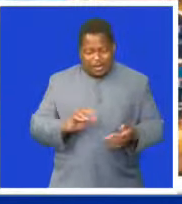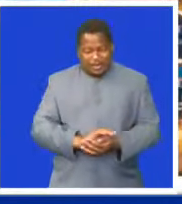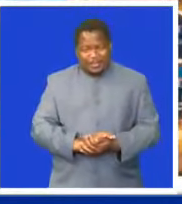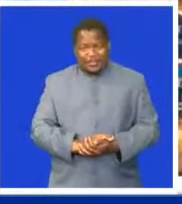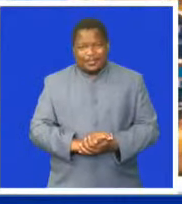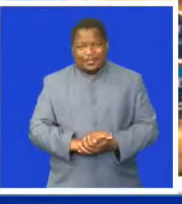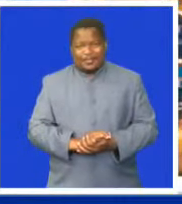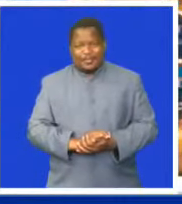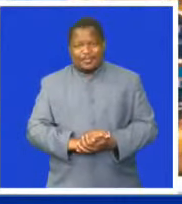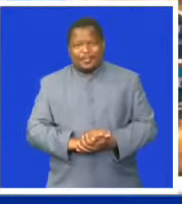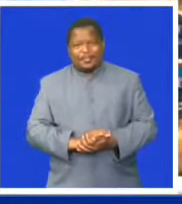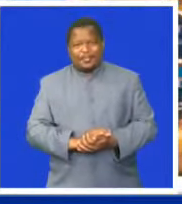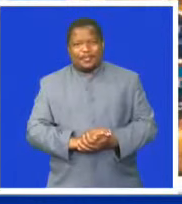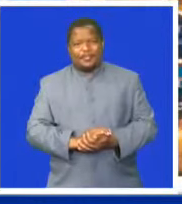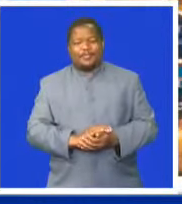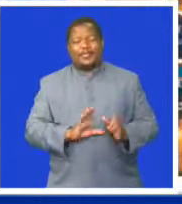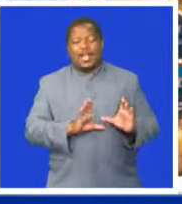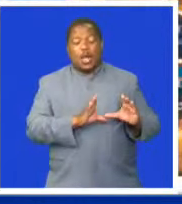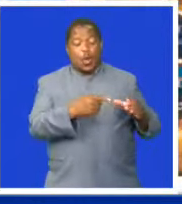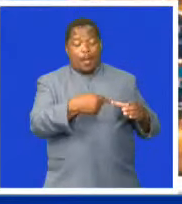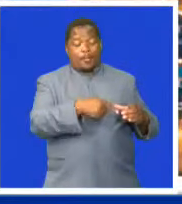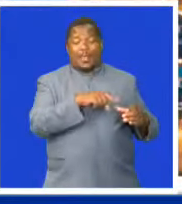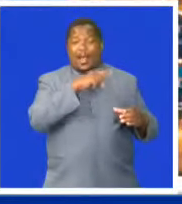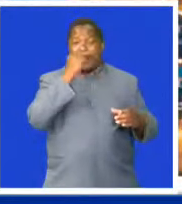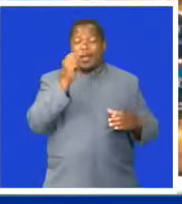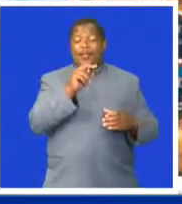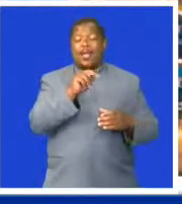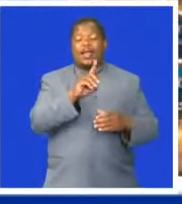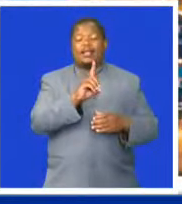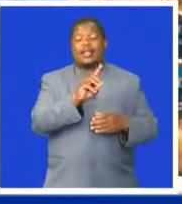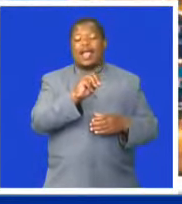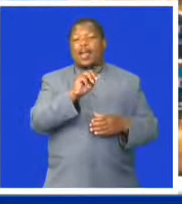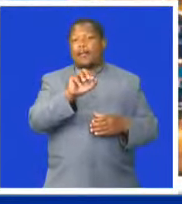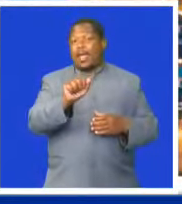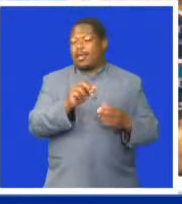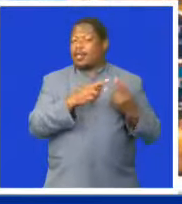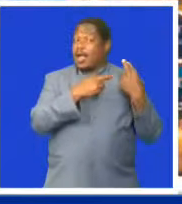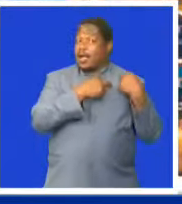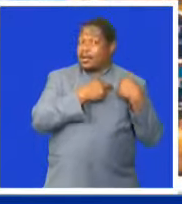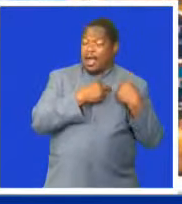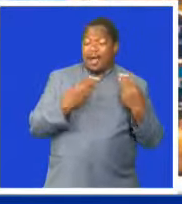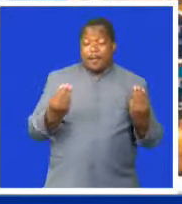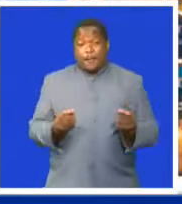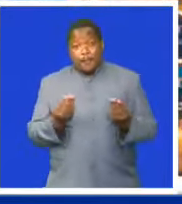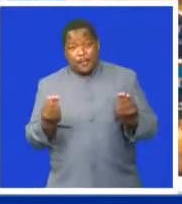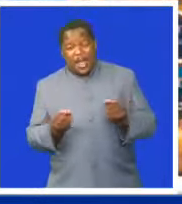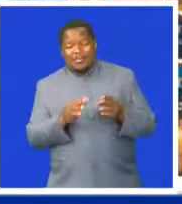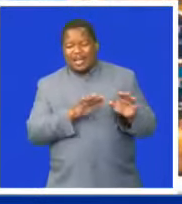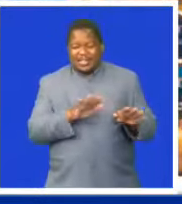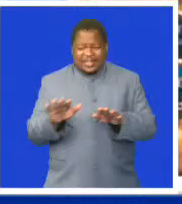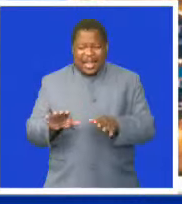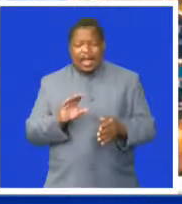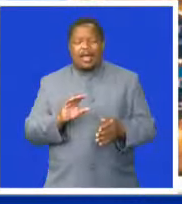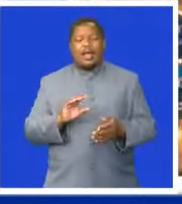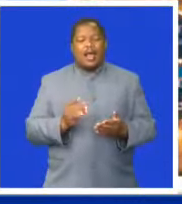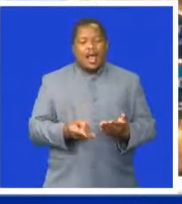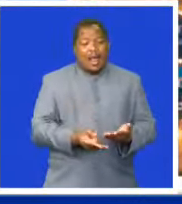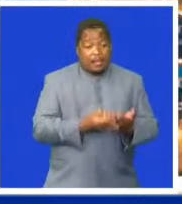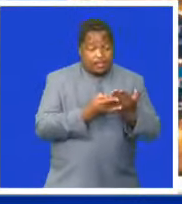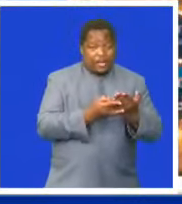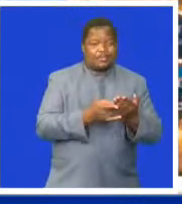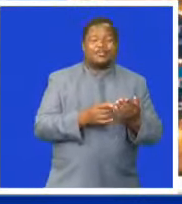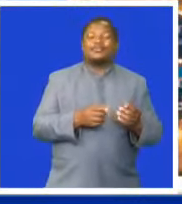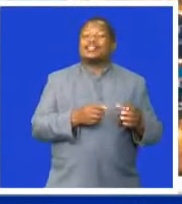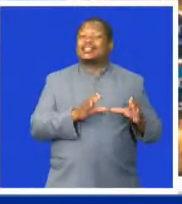Libandla leliphunga tehlakalo lapha eveni i-National Disaster Management Agency lithi-ke maswati lafise kuba ngemavolontiya kuleli bandla